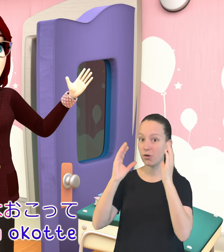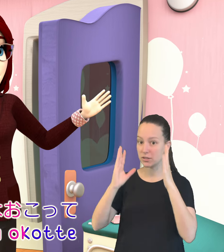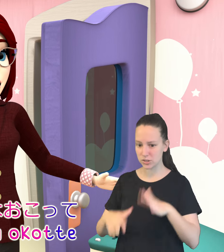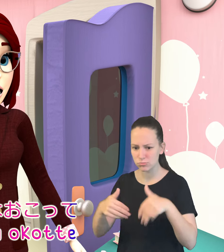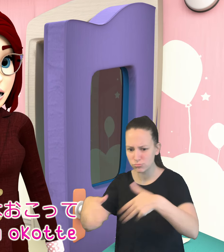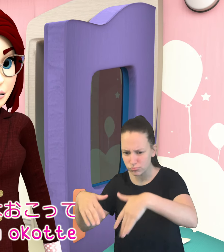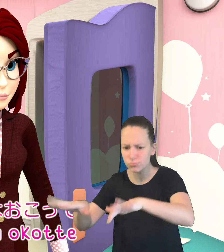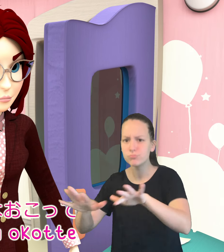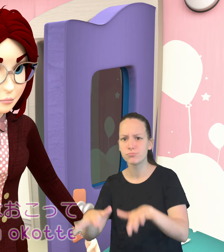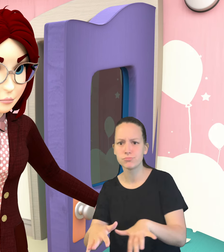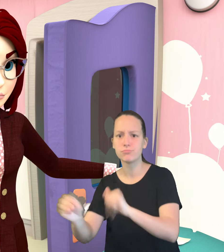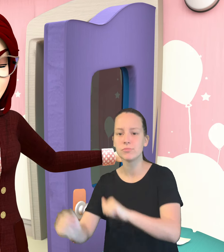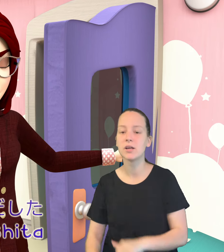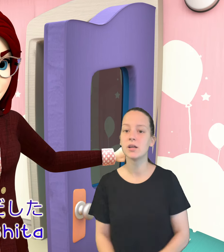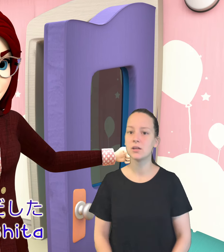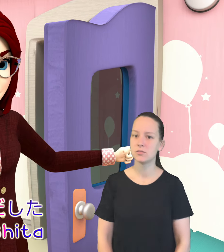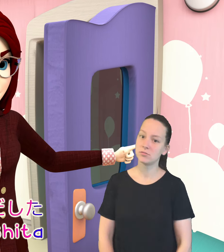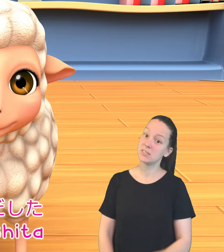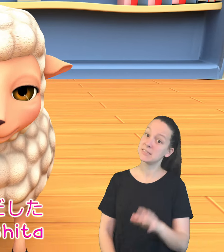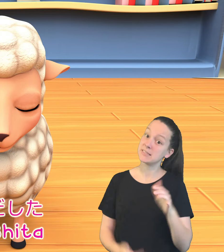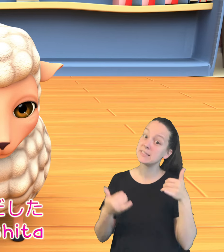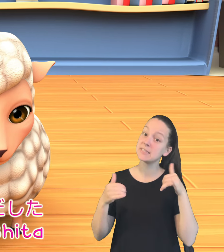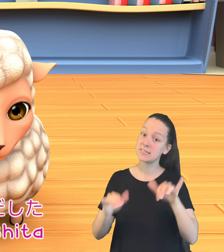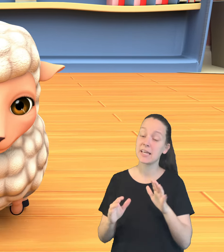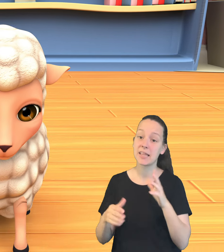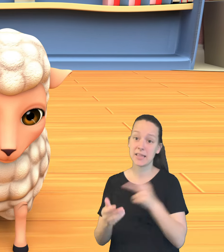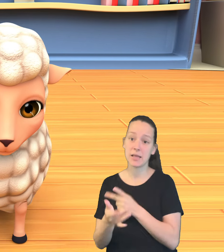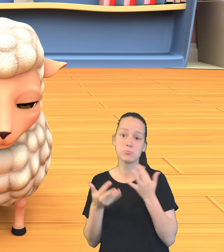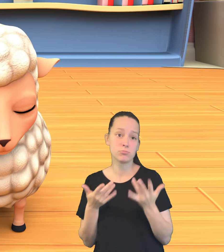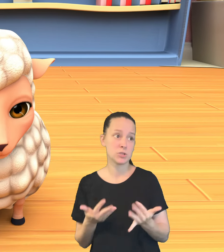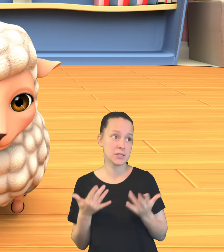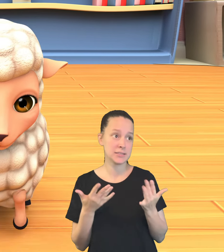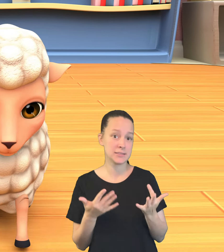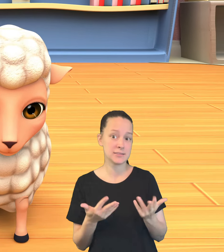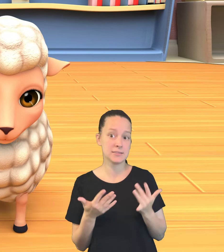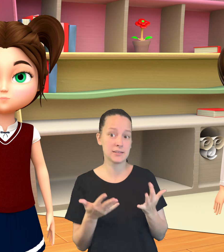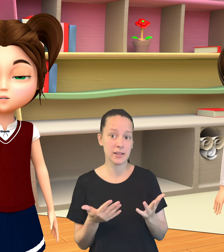先生は怒って追い出した